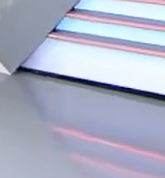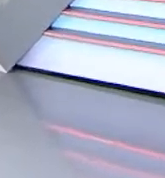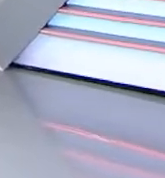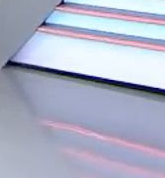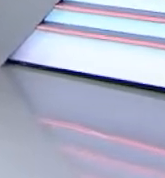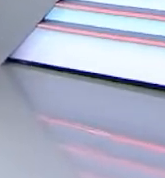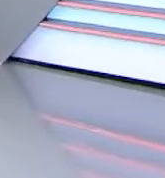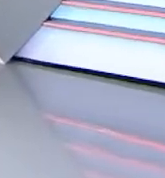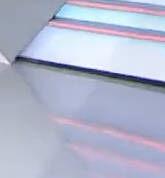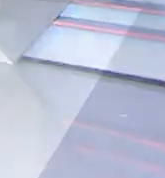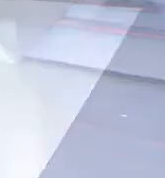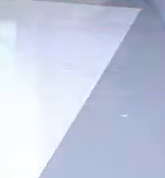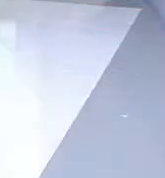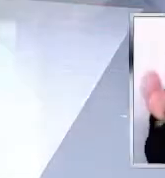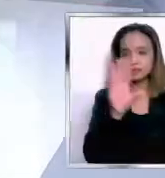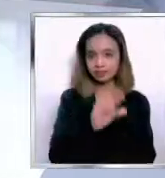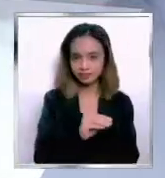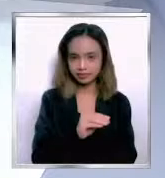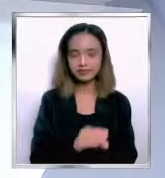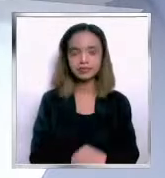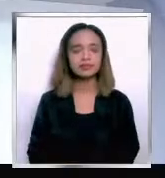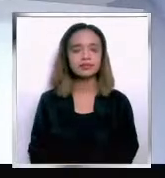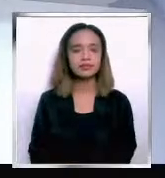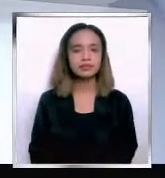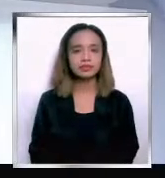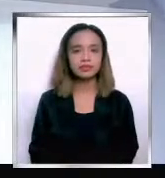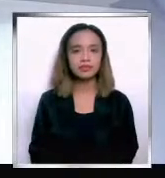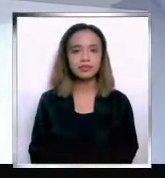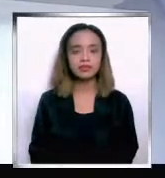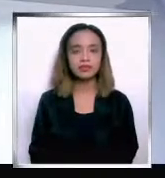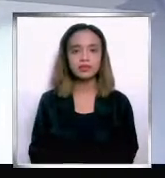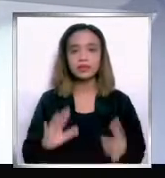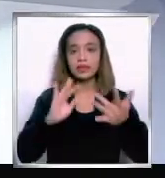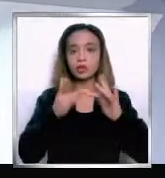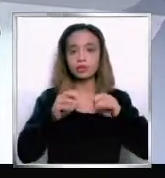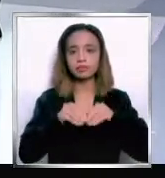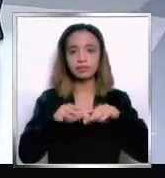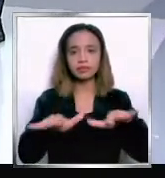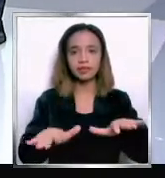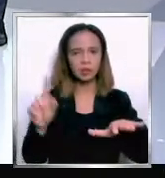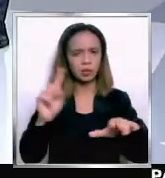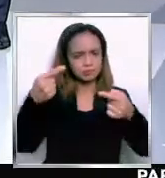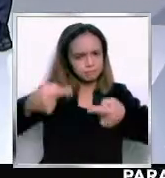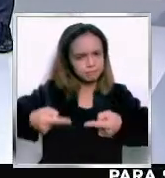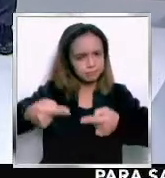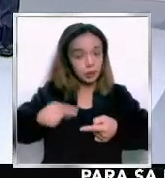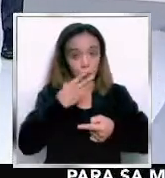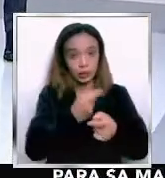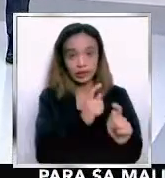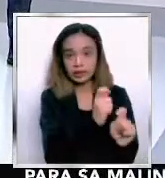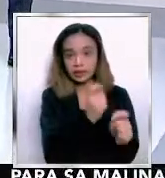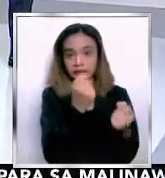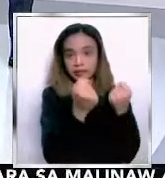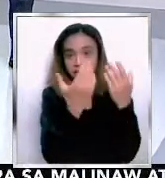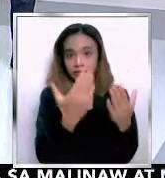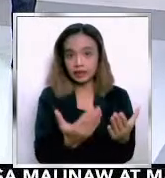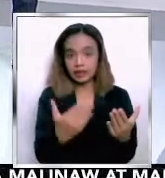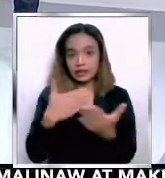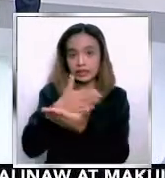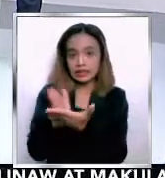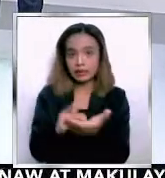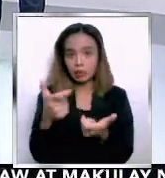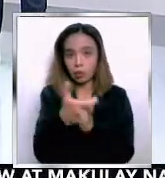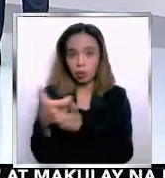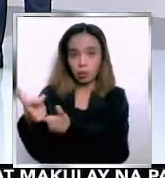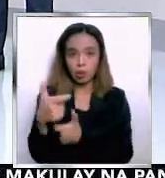Magandang gabi po. Viral sa social media ang away sa kasada ng truck driver at ilang fire volunteers sa Maynila. Ang